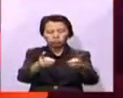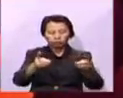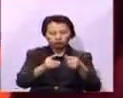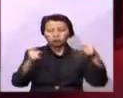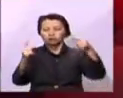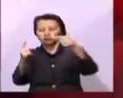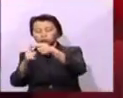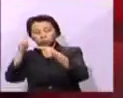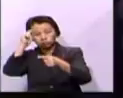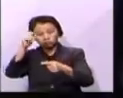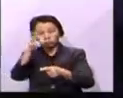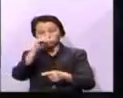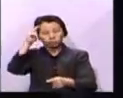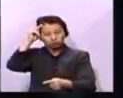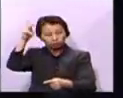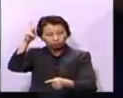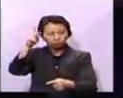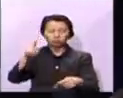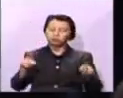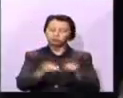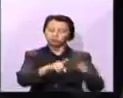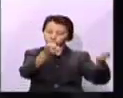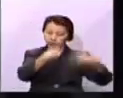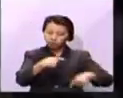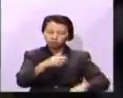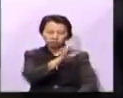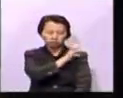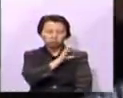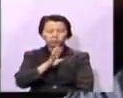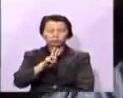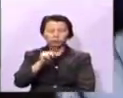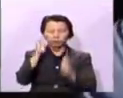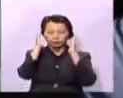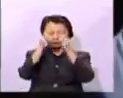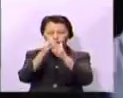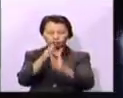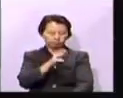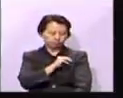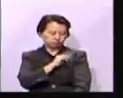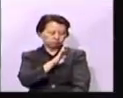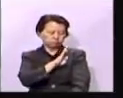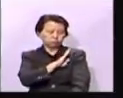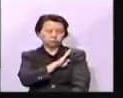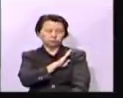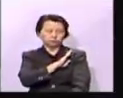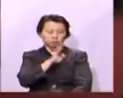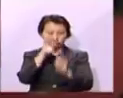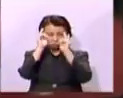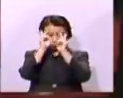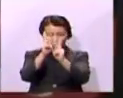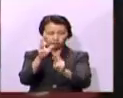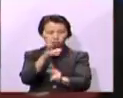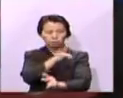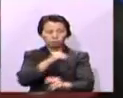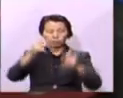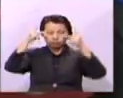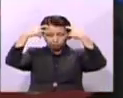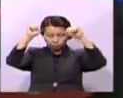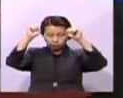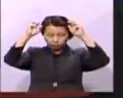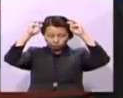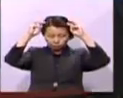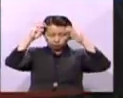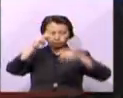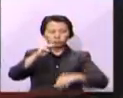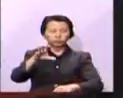ke Terengganu dan Kelantan. Turut hadir Pengerusi BN Pahang yang juga Menteri Besar Datuk Seri Adnan Yaakob dan Presiden MCA yang